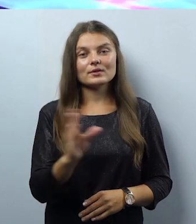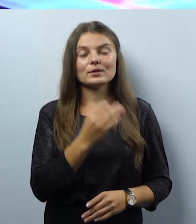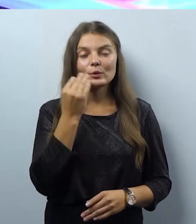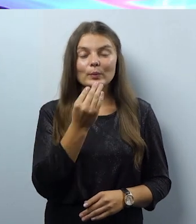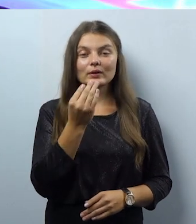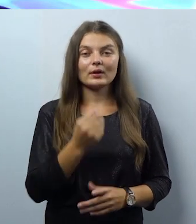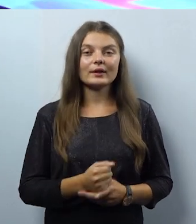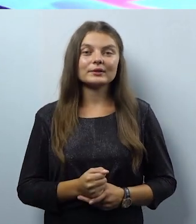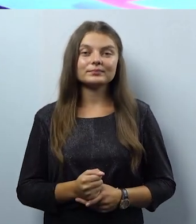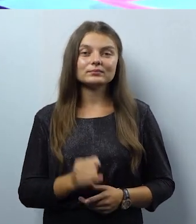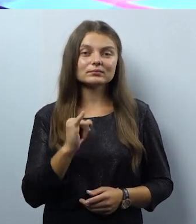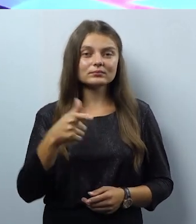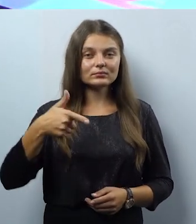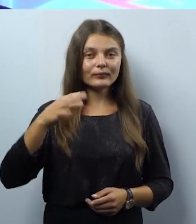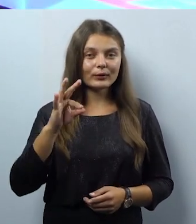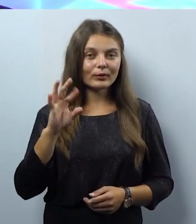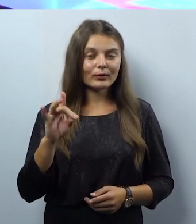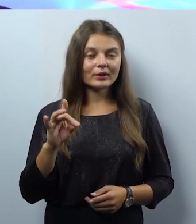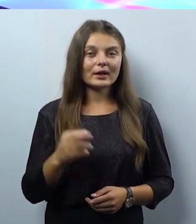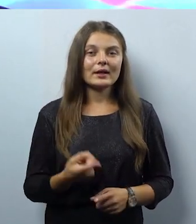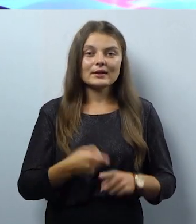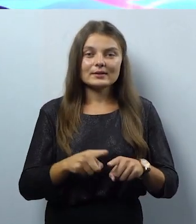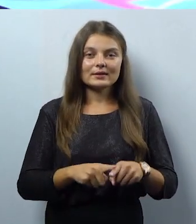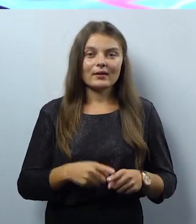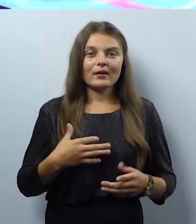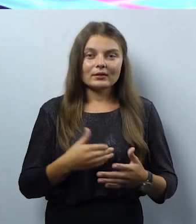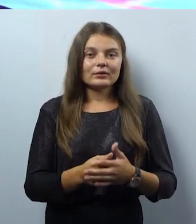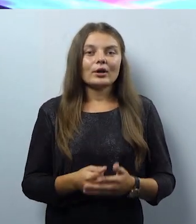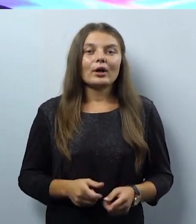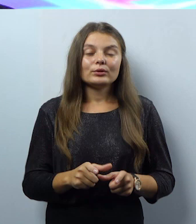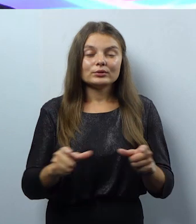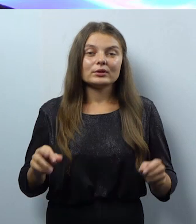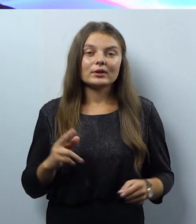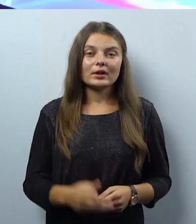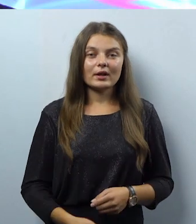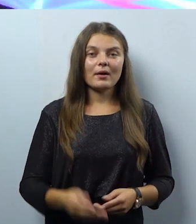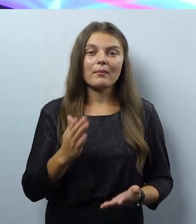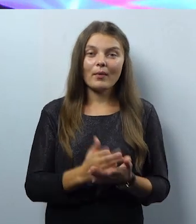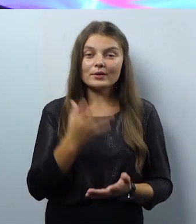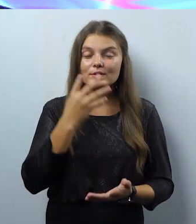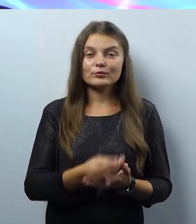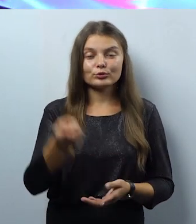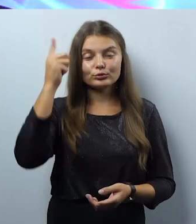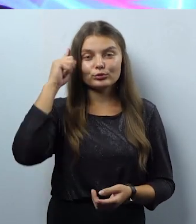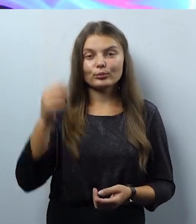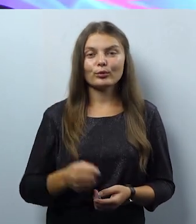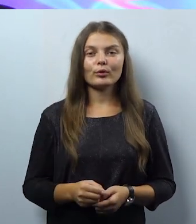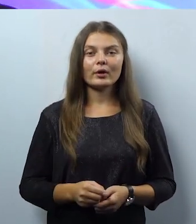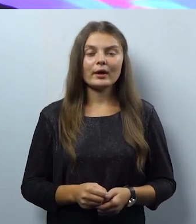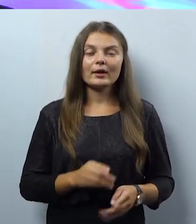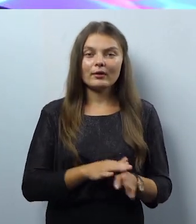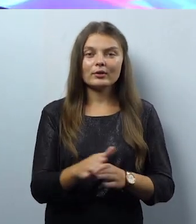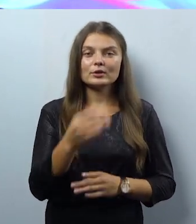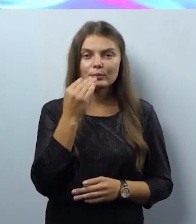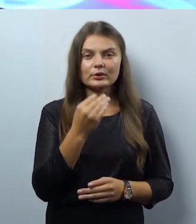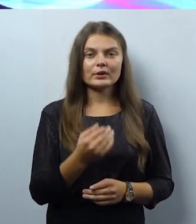це також людина активна, це громадський активіст, який завжди має свою позицію по тих чи інших питаннях. Я думаю, що конкретніше кожен